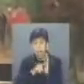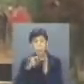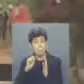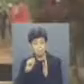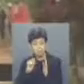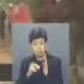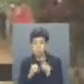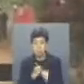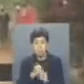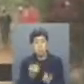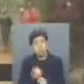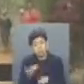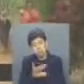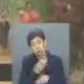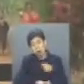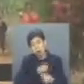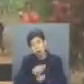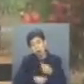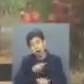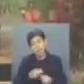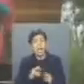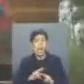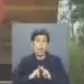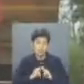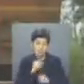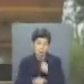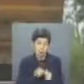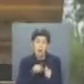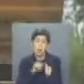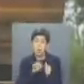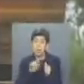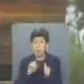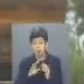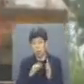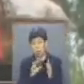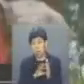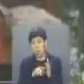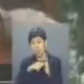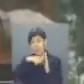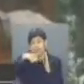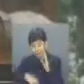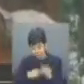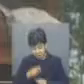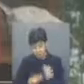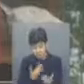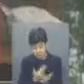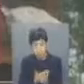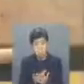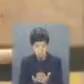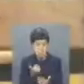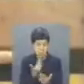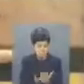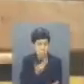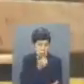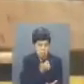ำมันสำปะหลังไปขายให้กับลานมันเอกชนในอำเภอเสริงสางจังหวัดนครราชสีมาที่ให้ราคาสูงกว่าลานมันในพื้น